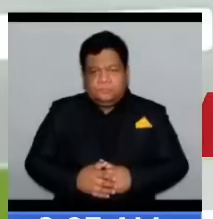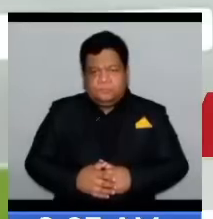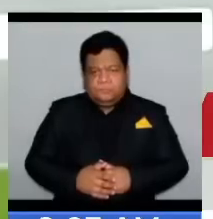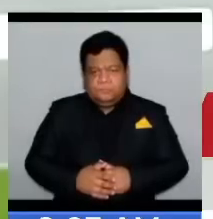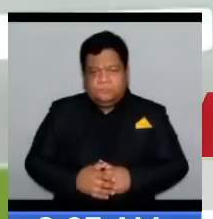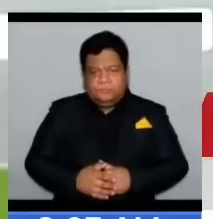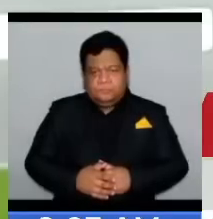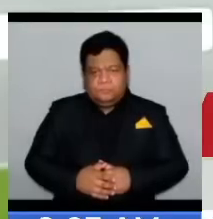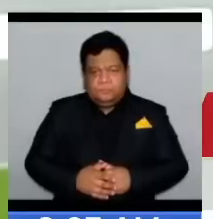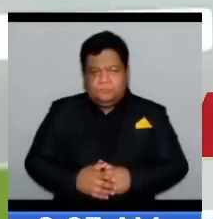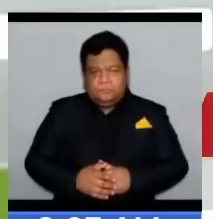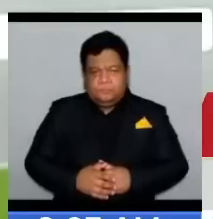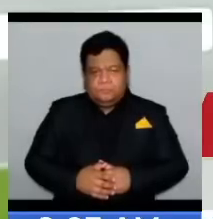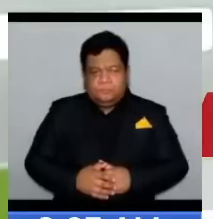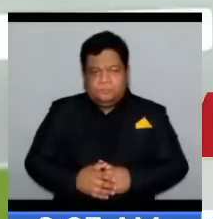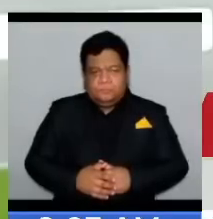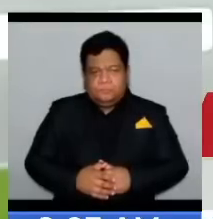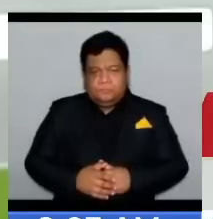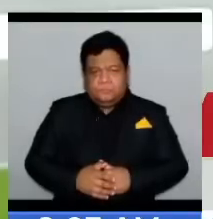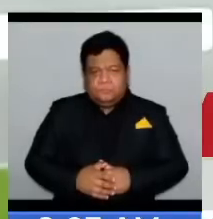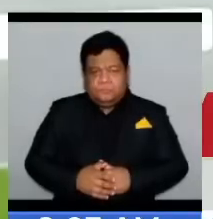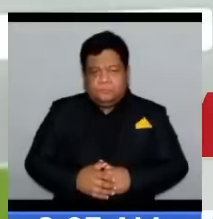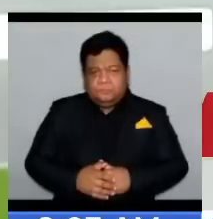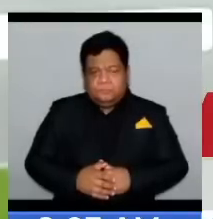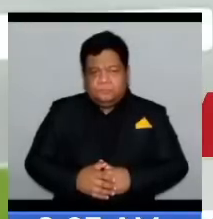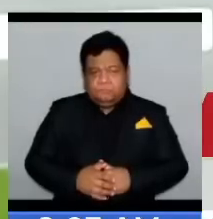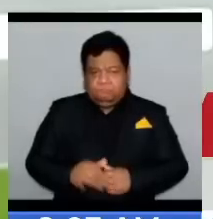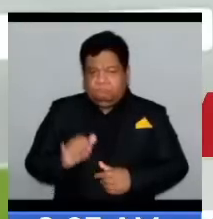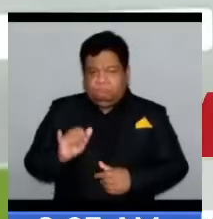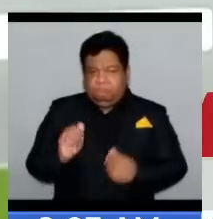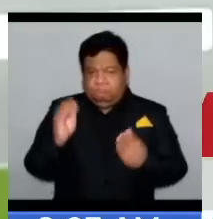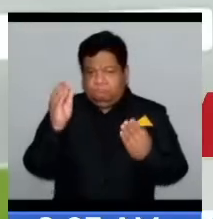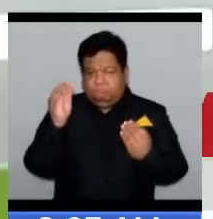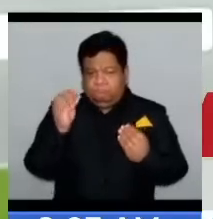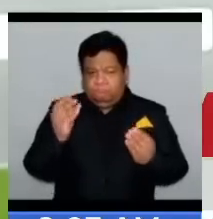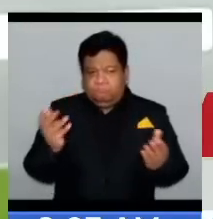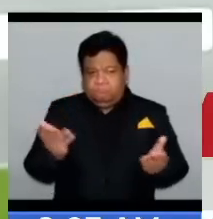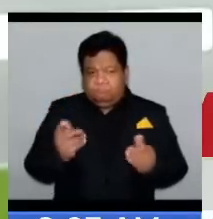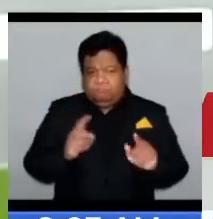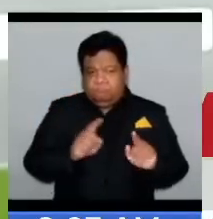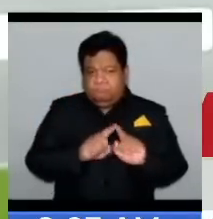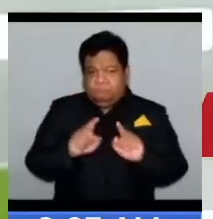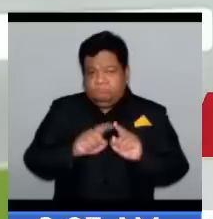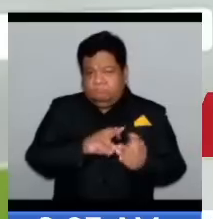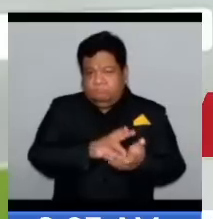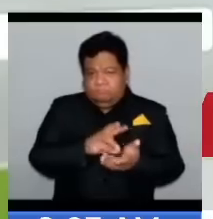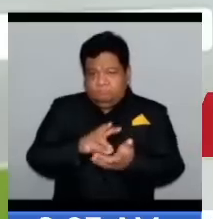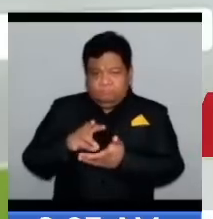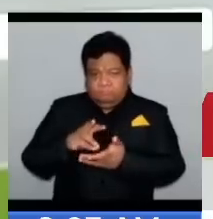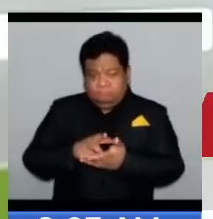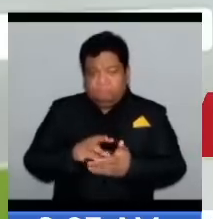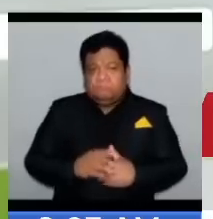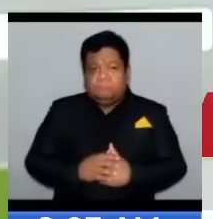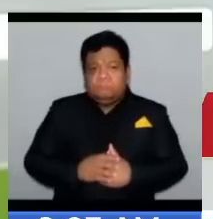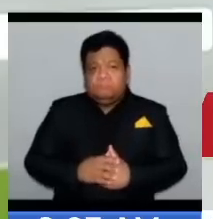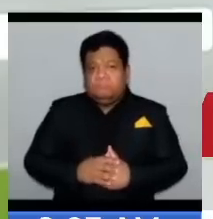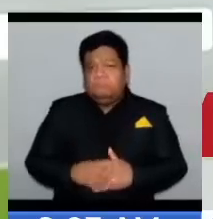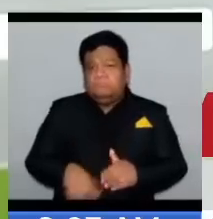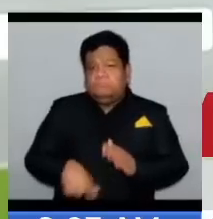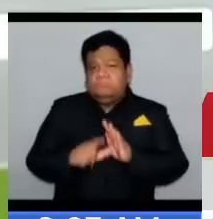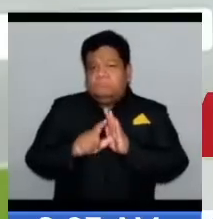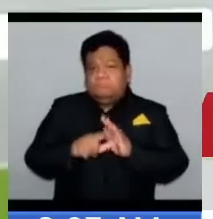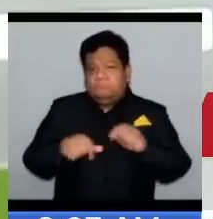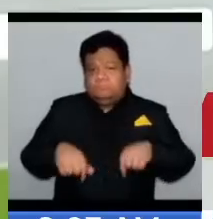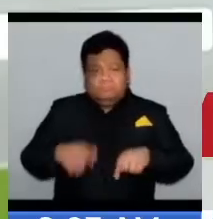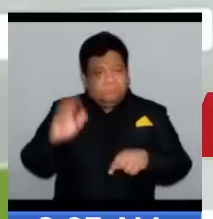At yan ang pinakahuling balita mula sa iba't ibang rehiyon ng bansa. Abangan mamaya dito sa Mindanao ang At Home with